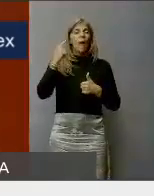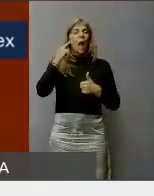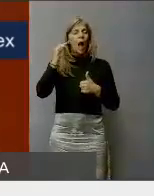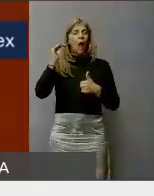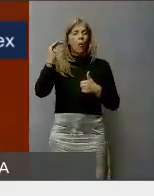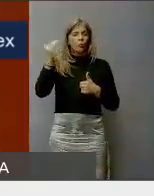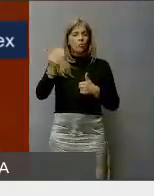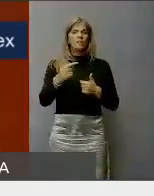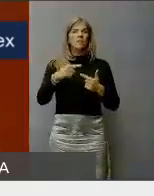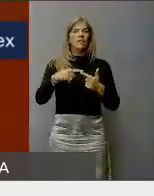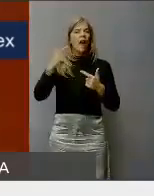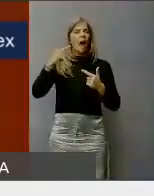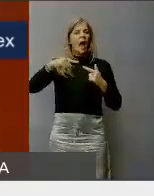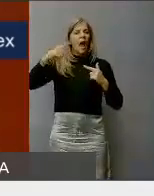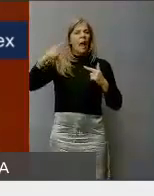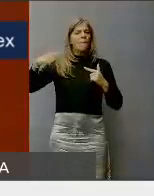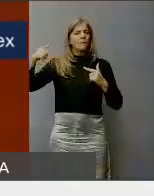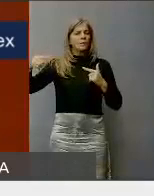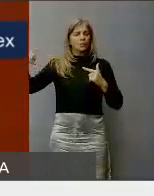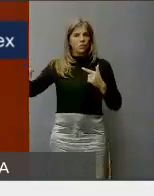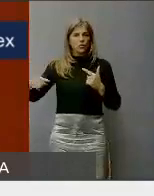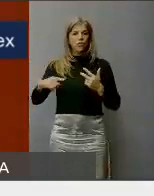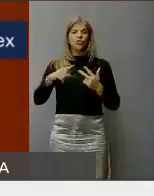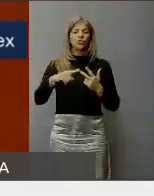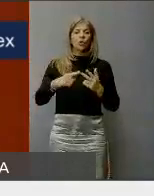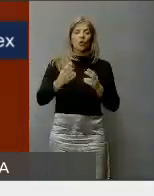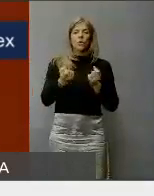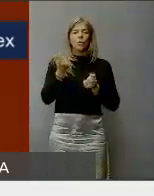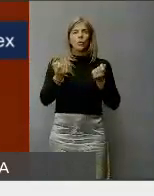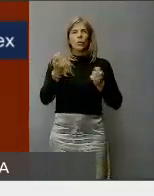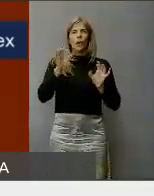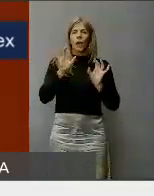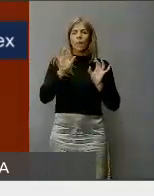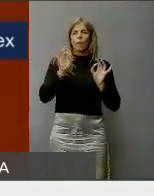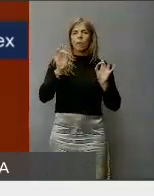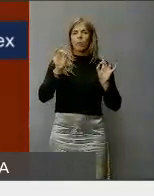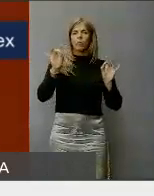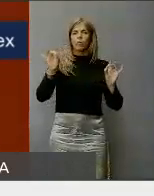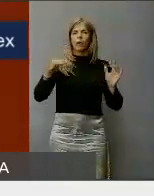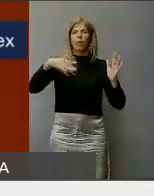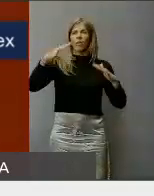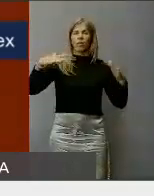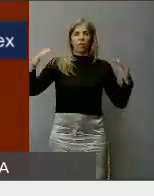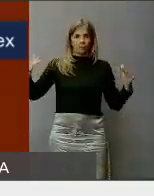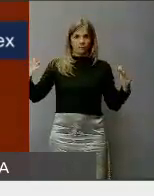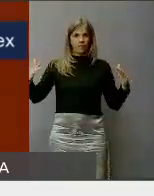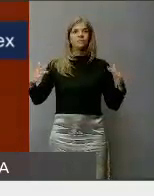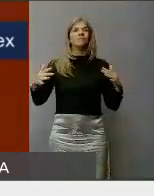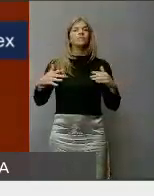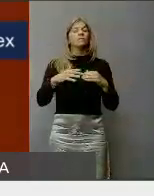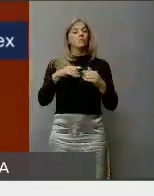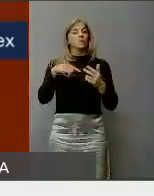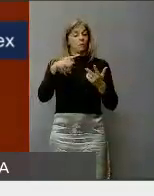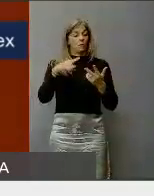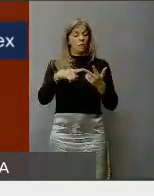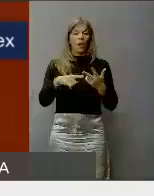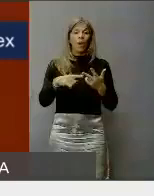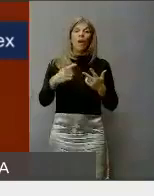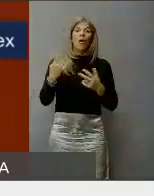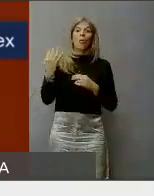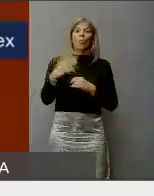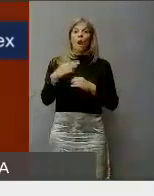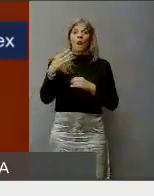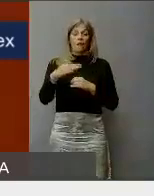emissioni e le emissioni di agenti inquinanti la riqualificazione dei luoghi